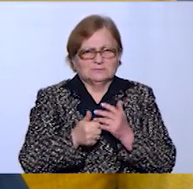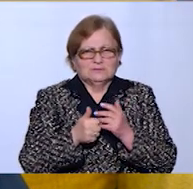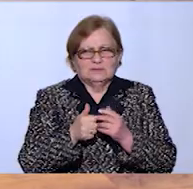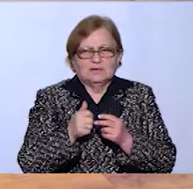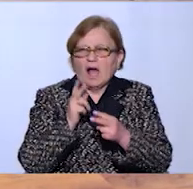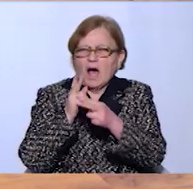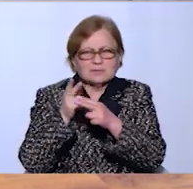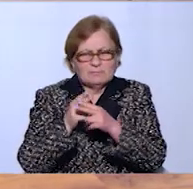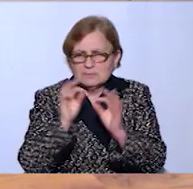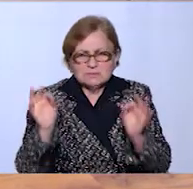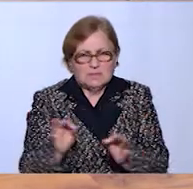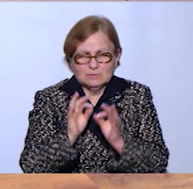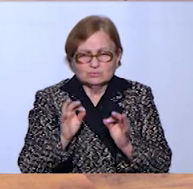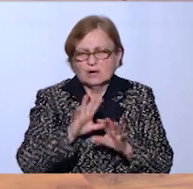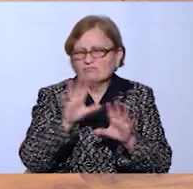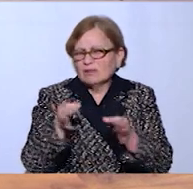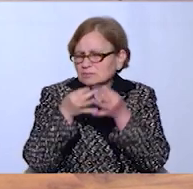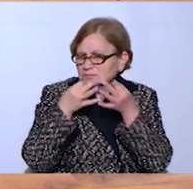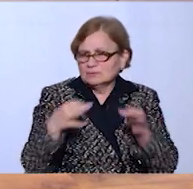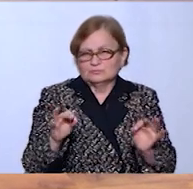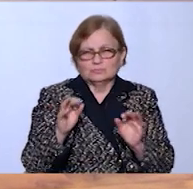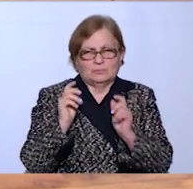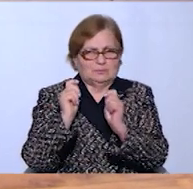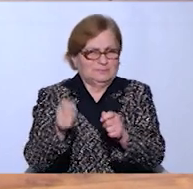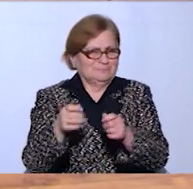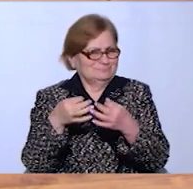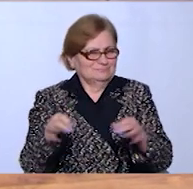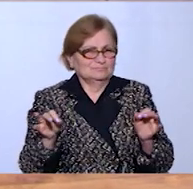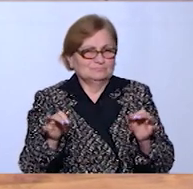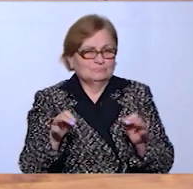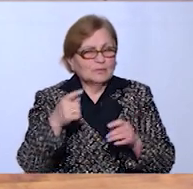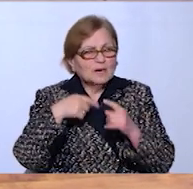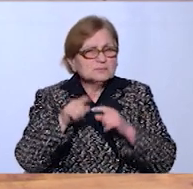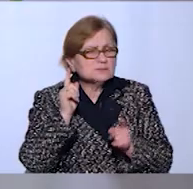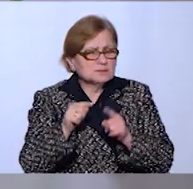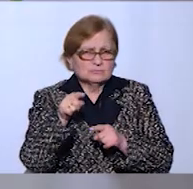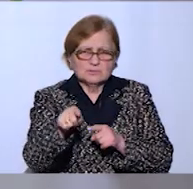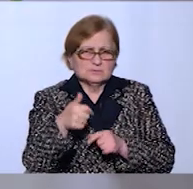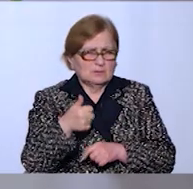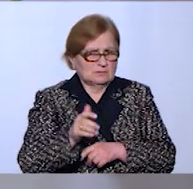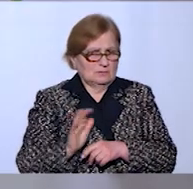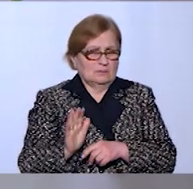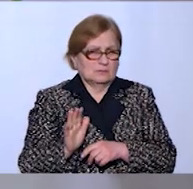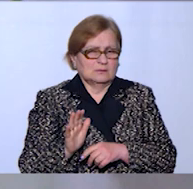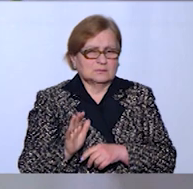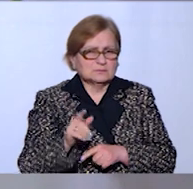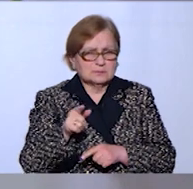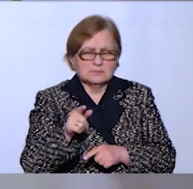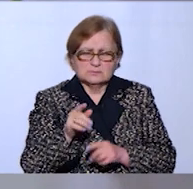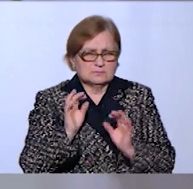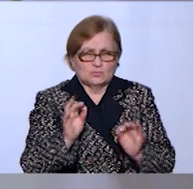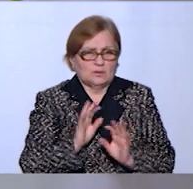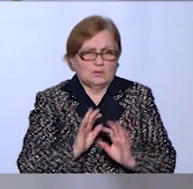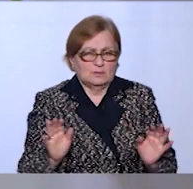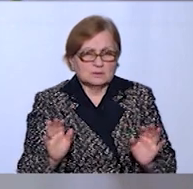მიდგომის ერთიანობას. აი ესე ცოტა რთულად რო ვთქვათ. ესე იგი, როდესაც პირიქით მშობელი აძლევს ყველაფრის